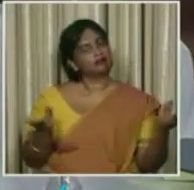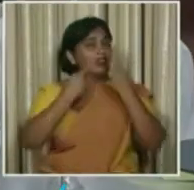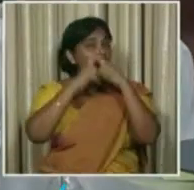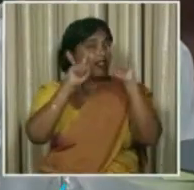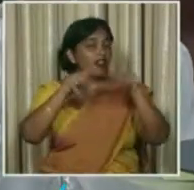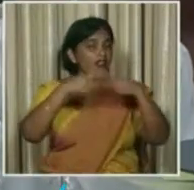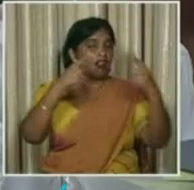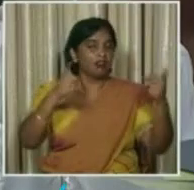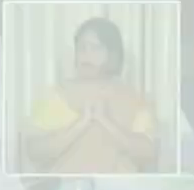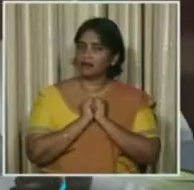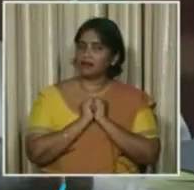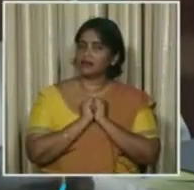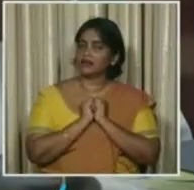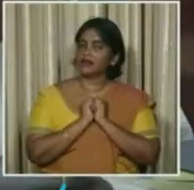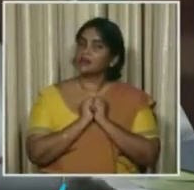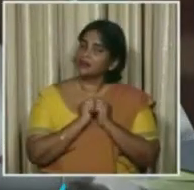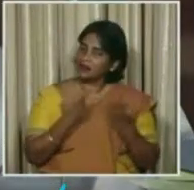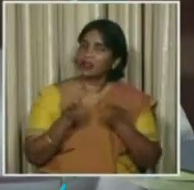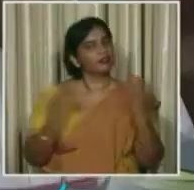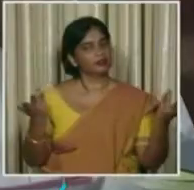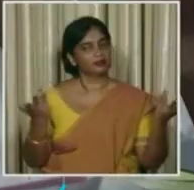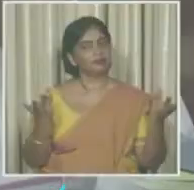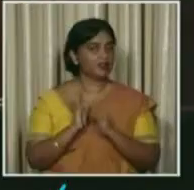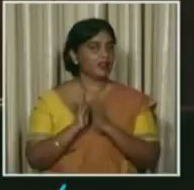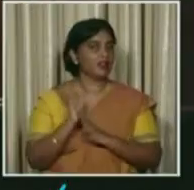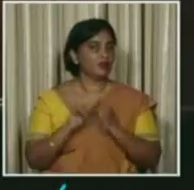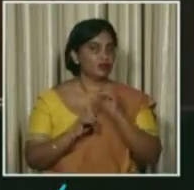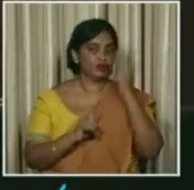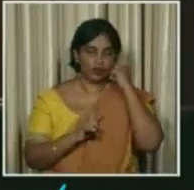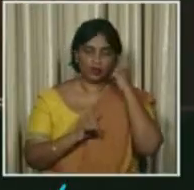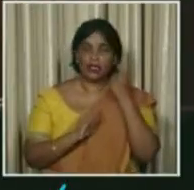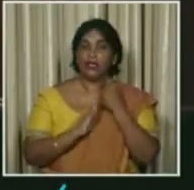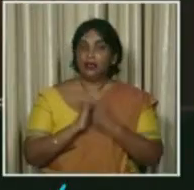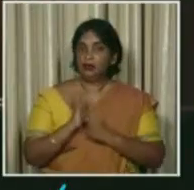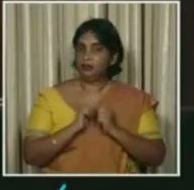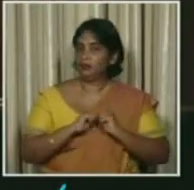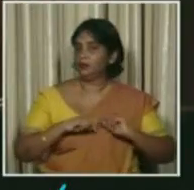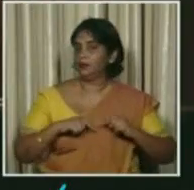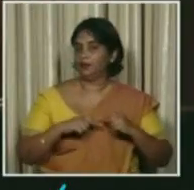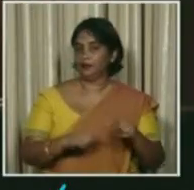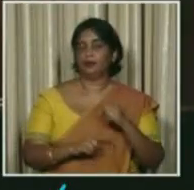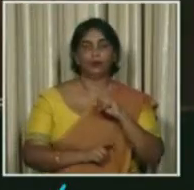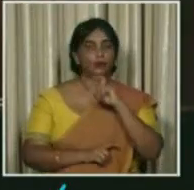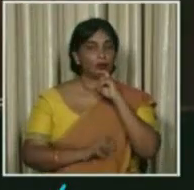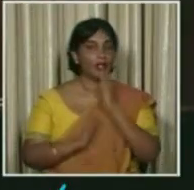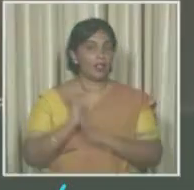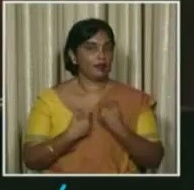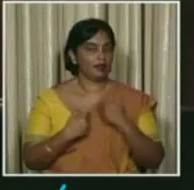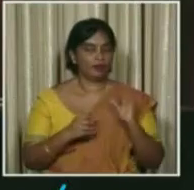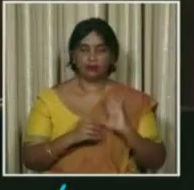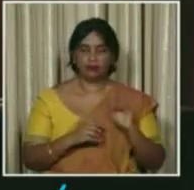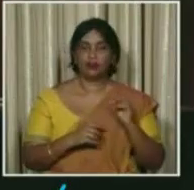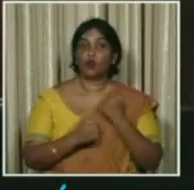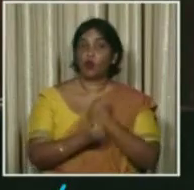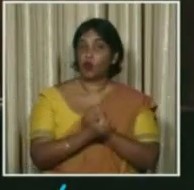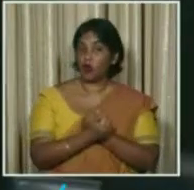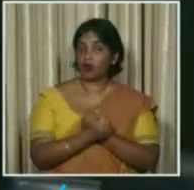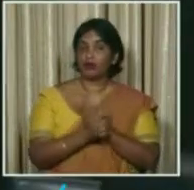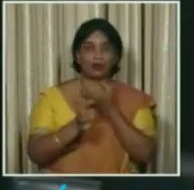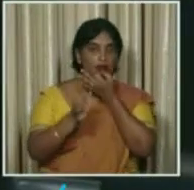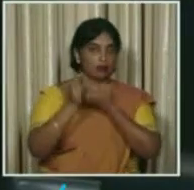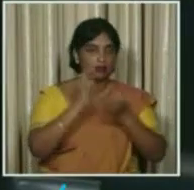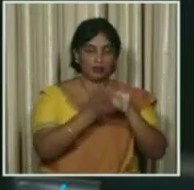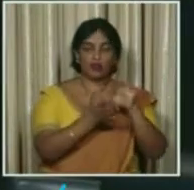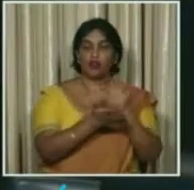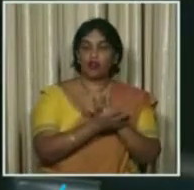ගැන ඇත්ත වශයෙන්ම අපිට කතා කරන්න දෙයක් නැහැ. මේ නීතිය ක්‍රියාත්මක කරන එක අධිකරණ ඇමති නෙමෙයි කරන්නේ. පොලිසියට පැමිණිල්ලක්